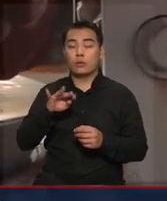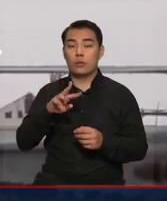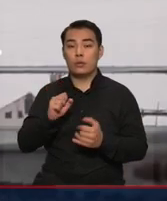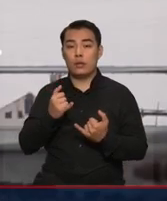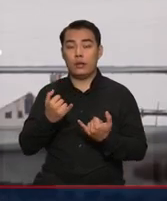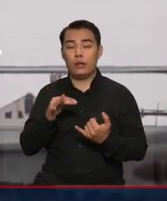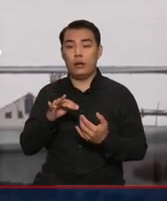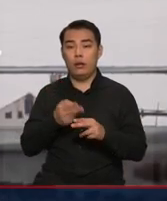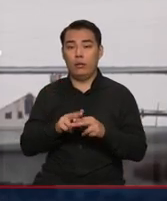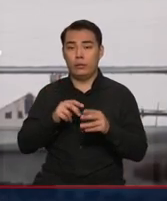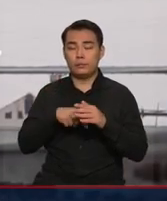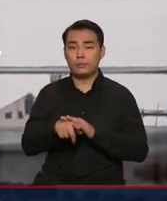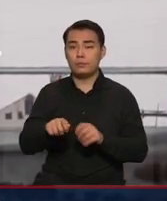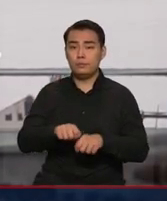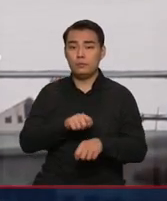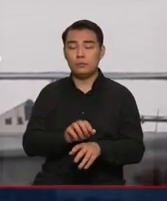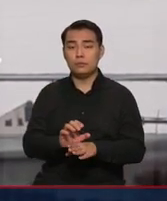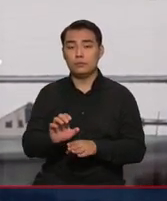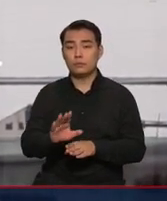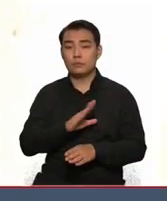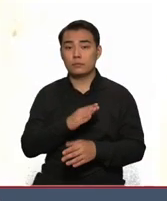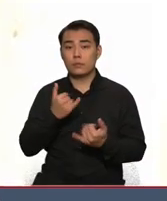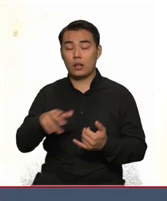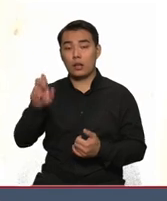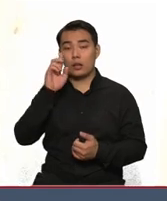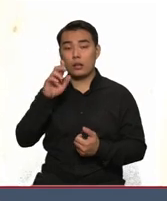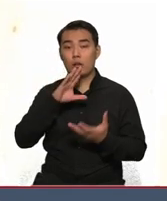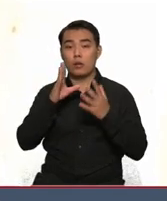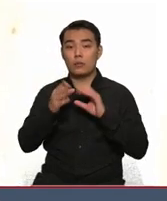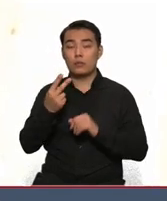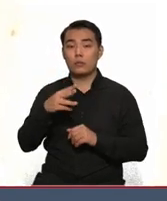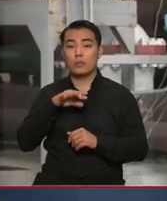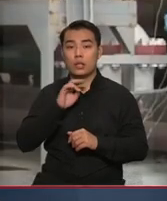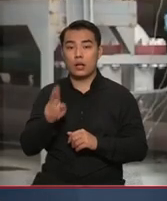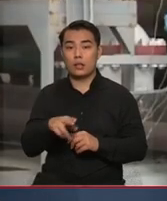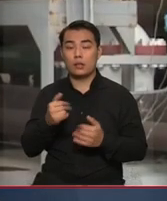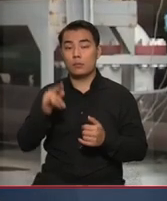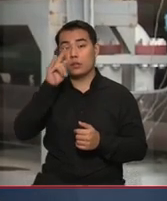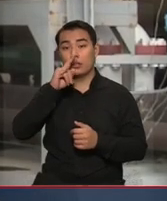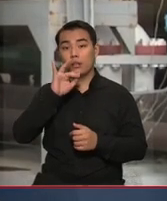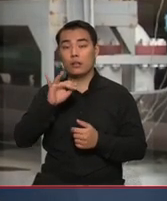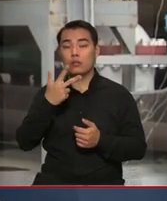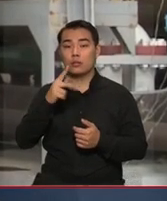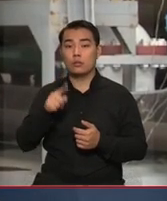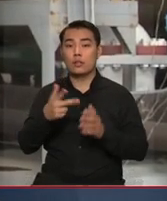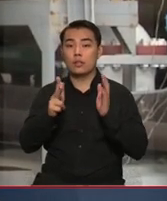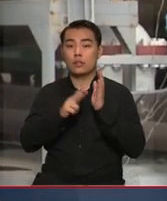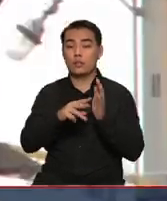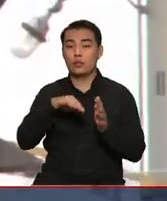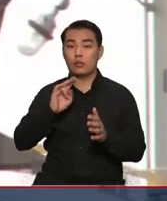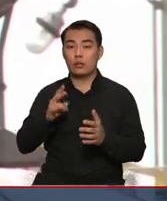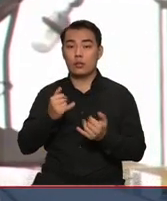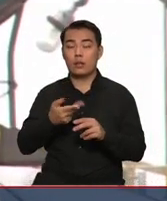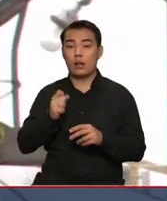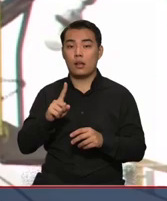5,3 миллиард текше метрі экспортталды. Қазір елде жалпы алғанда 20 миллиард тоннаға жуық мұнай және 3,8 триллион текше